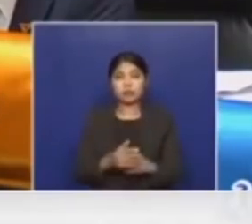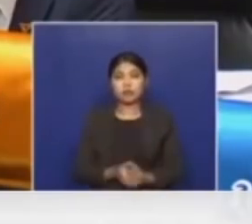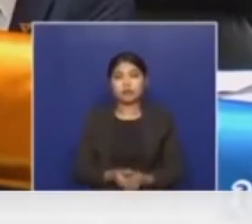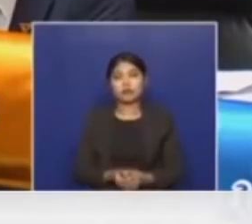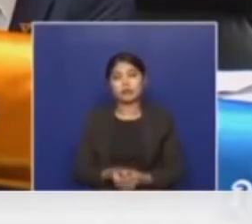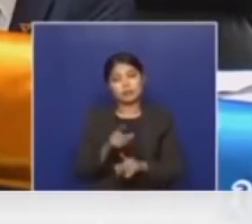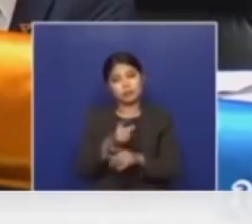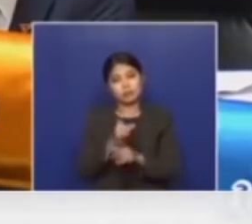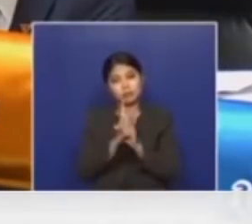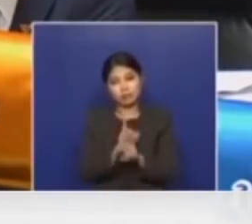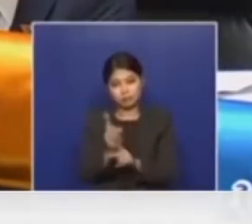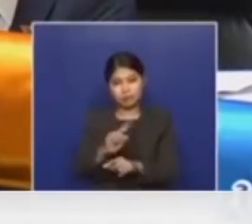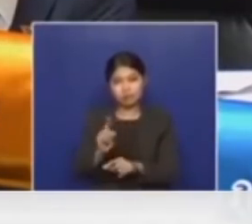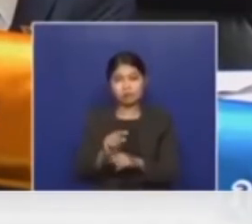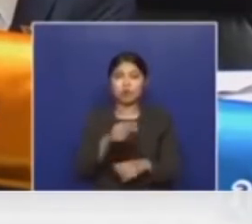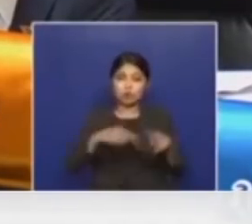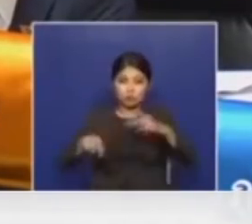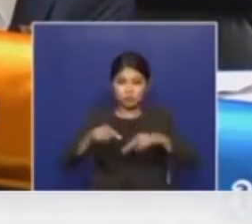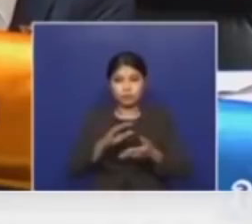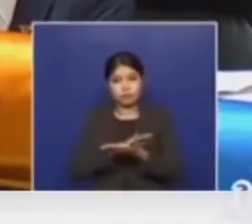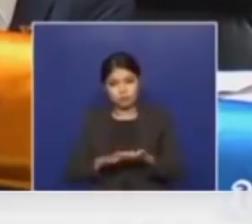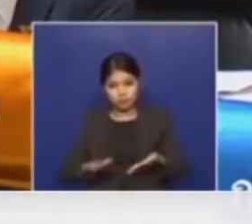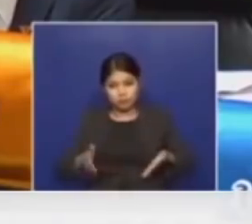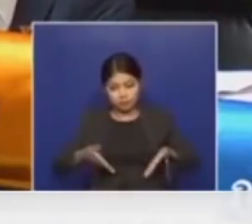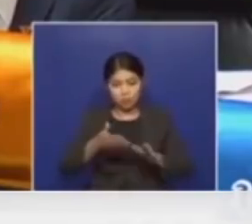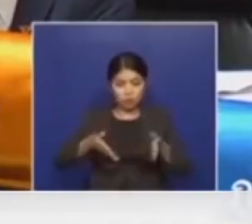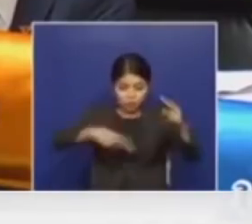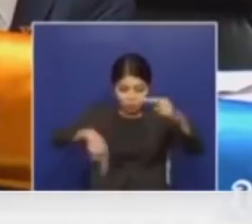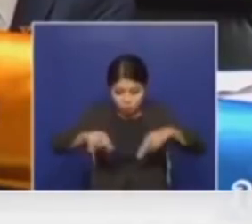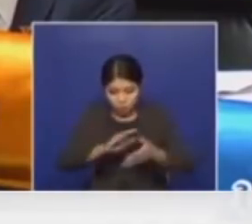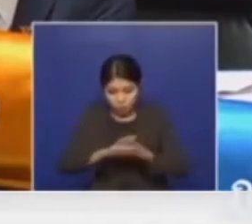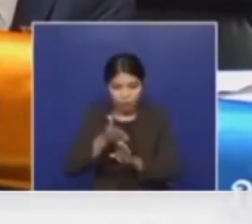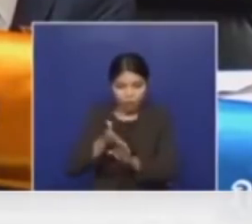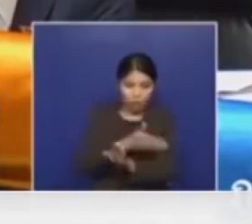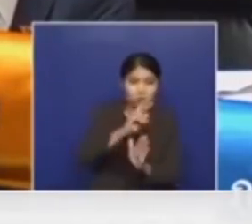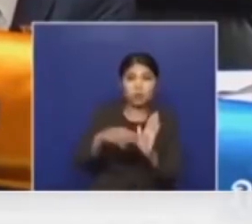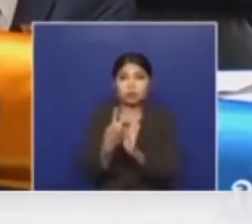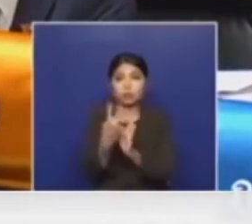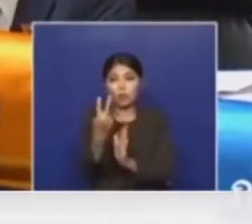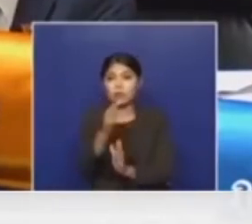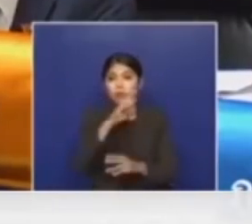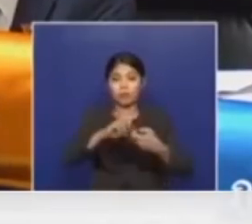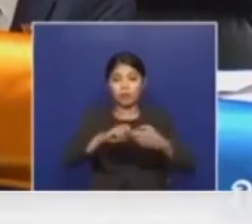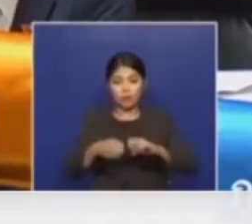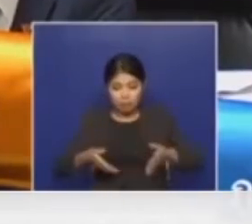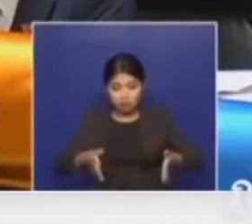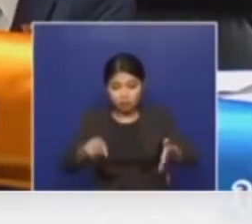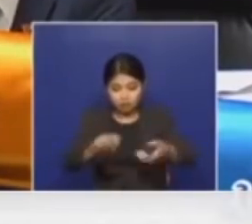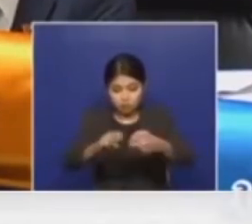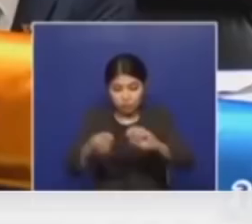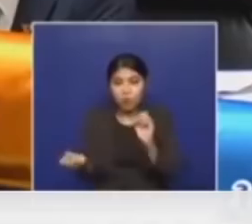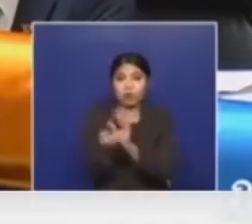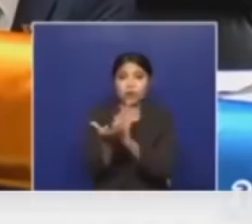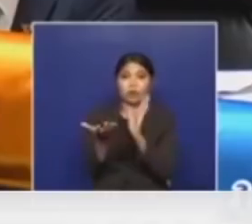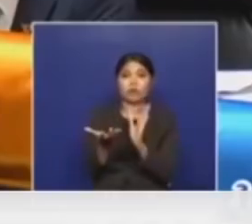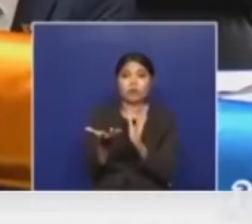มาแล้วเขาบอกหรือว่าจริงๆแล้วเนี่ยมีในเรื่องของการอ่านรถขาขบวนและก็จะดำเนินย้อนกลับไปวัน